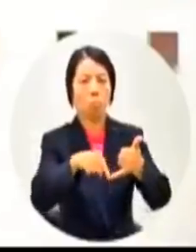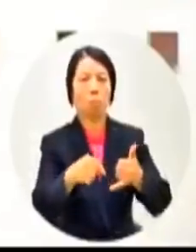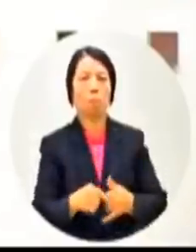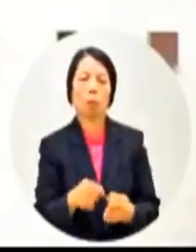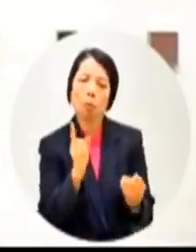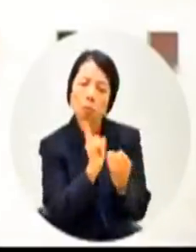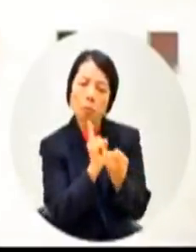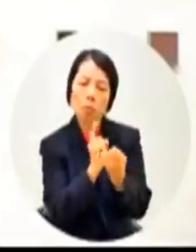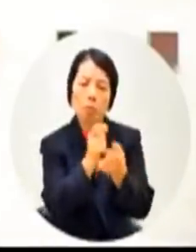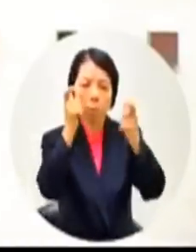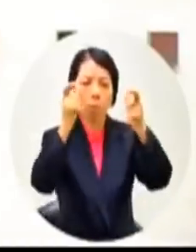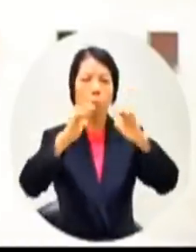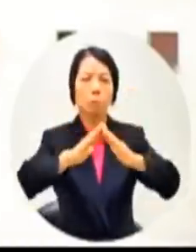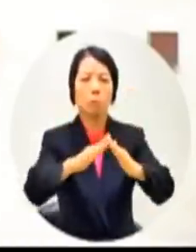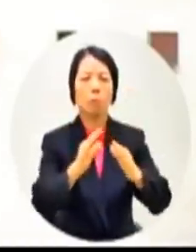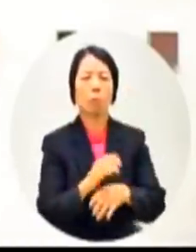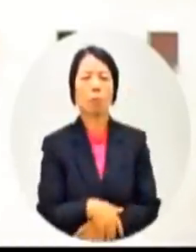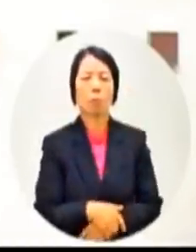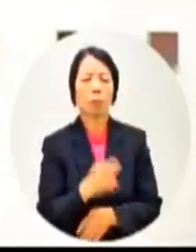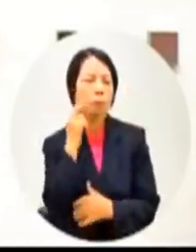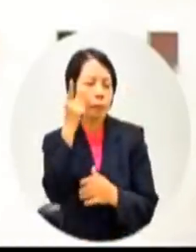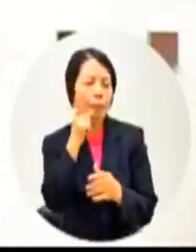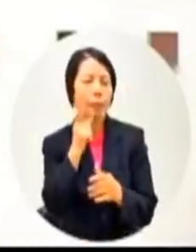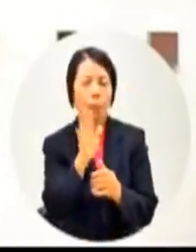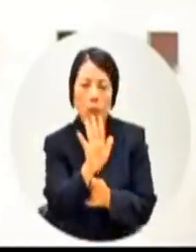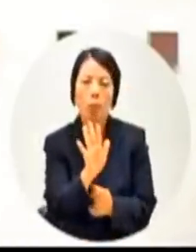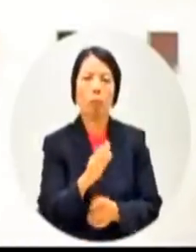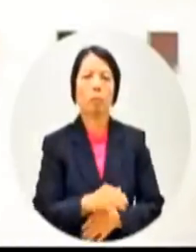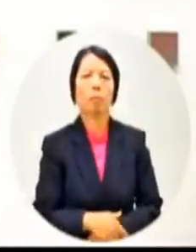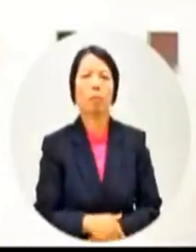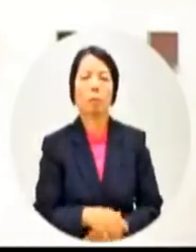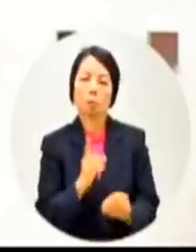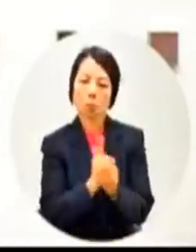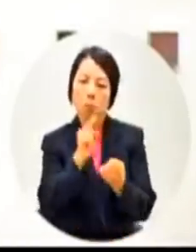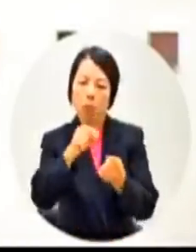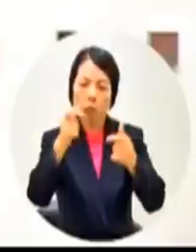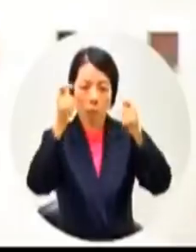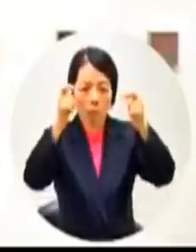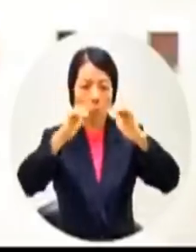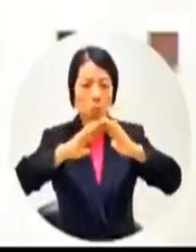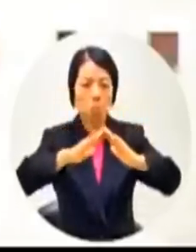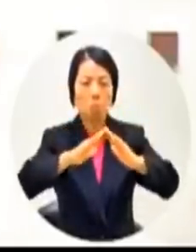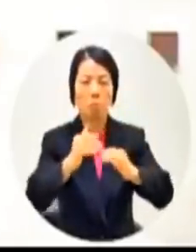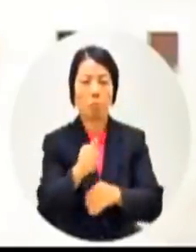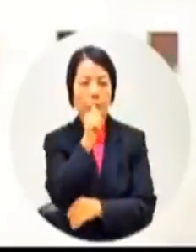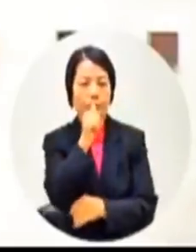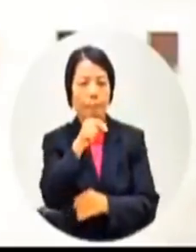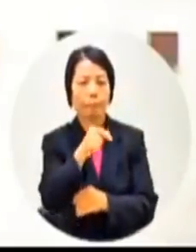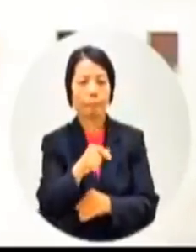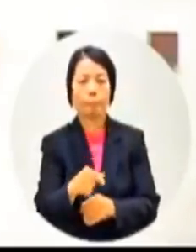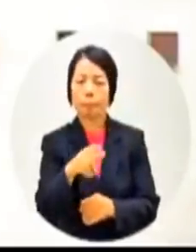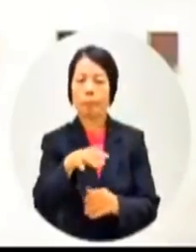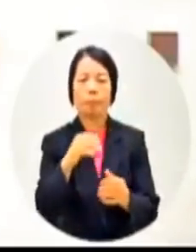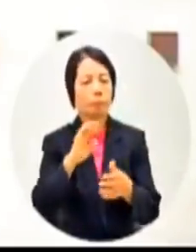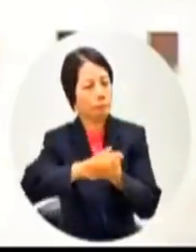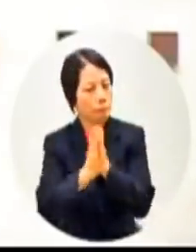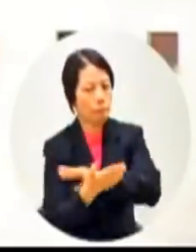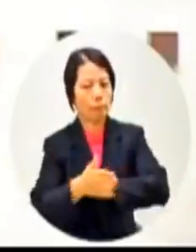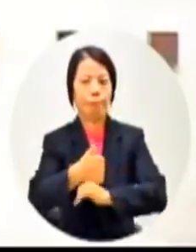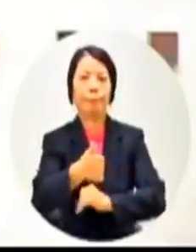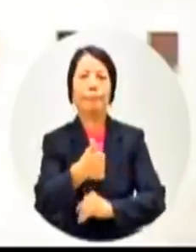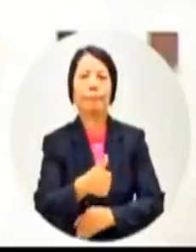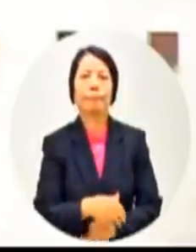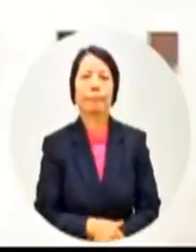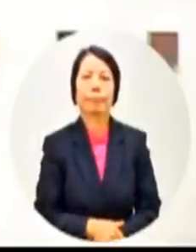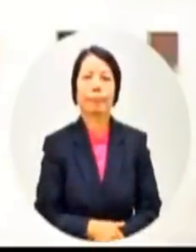情感，希望高雄这个家乡能够变得更好。另外一种高雄子弟我接触到的，他们